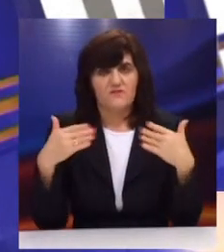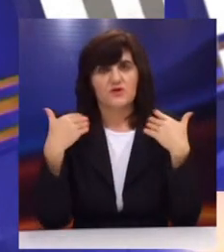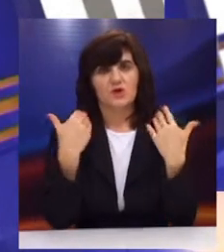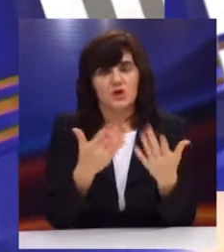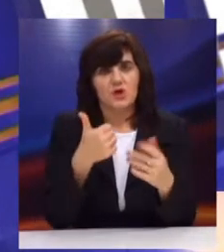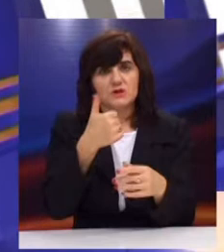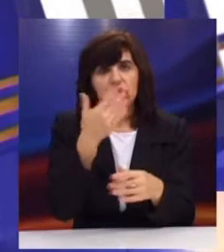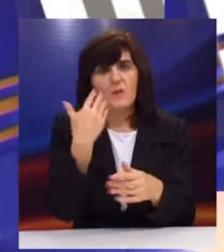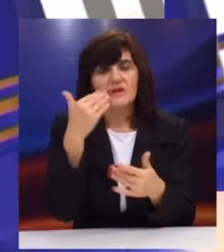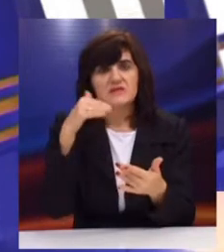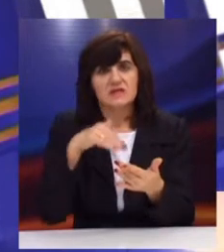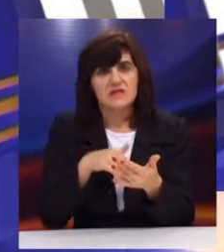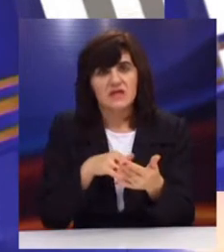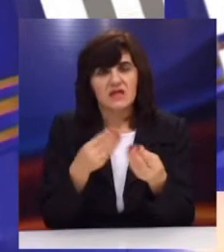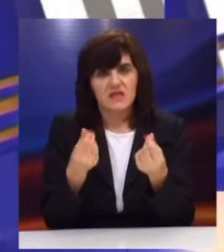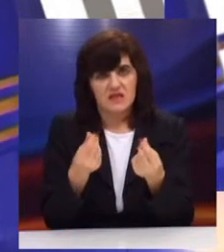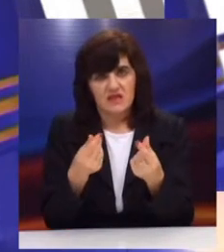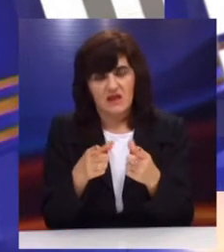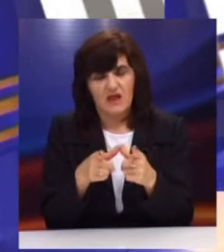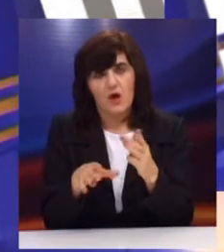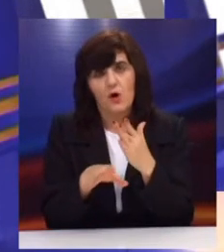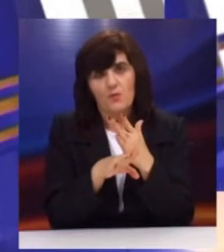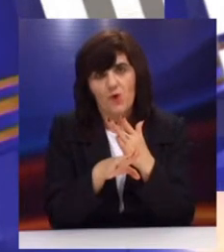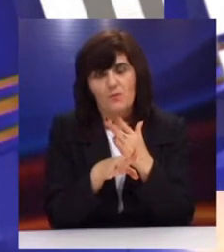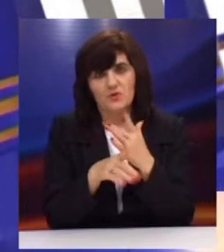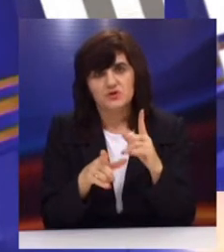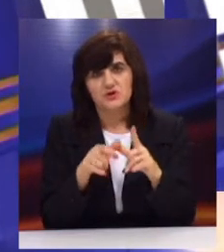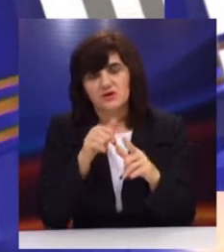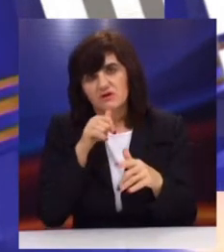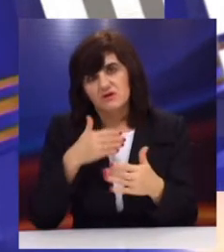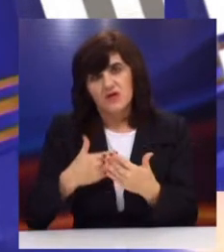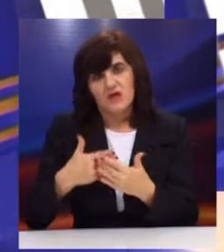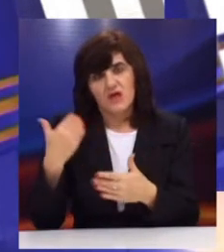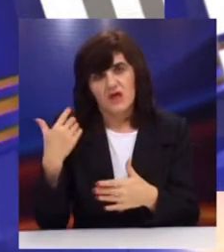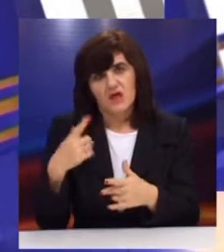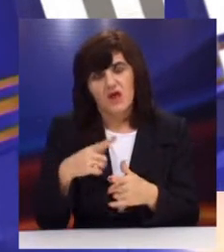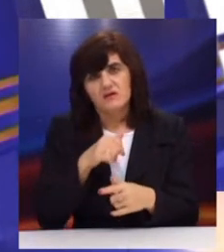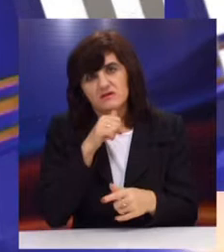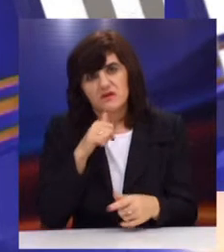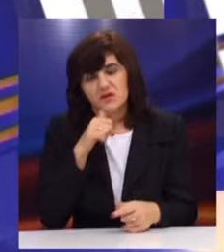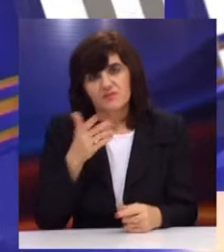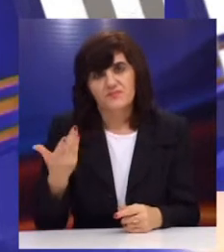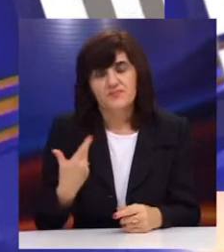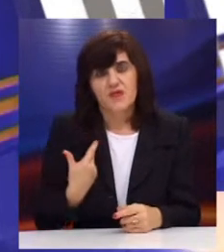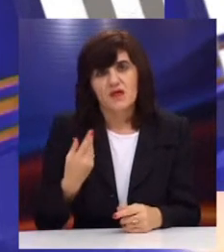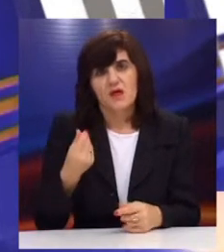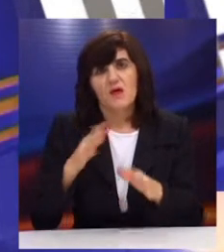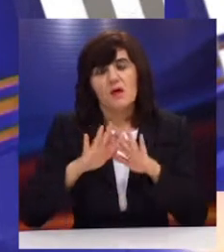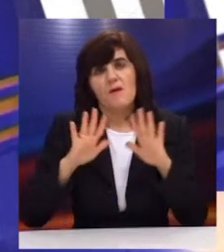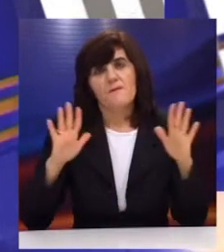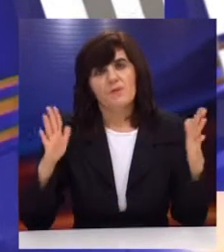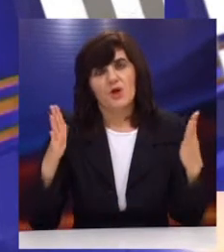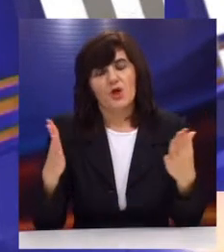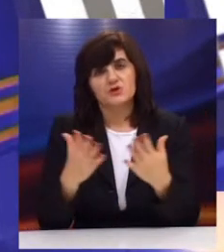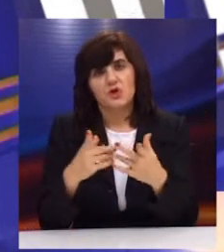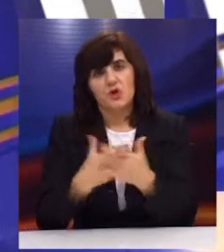na javnom konkursu dodelio 150.000 dinara, i to je jedna vrsta konkretne pomoći. Također grad za udruženje daje